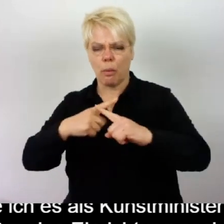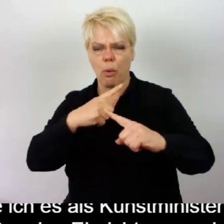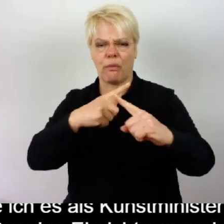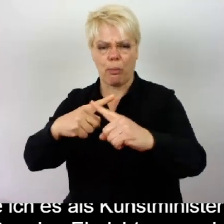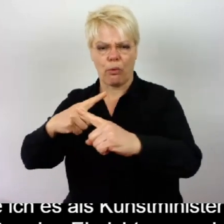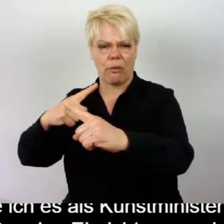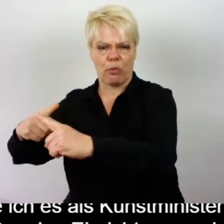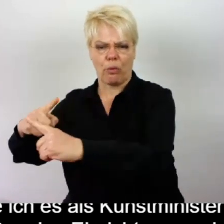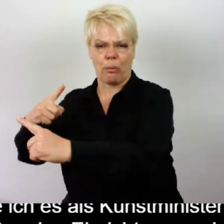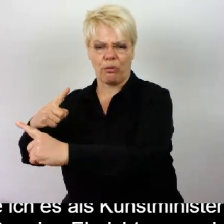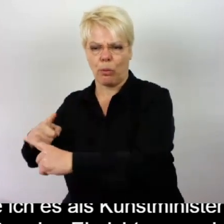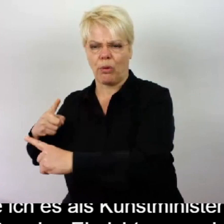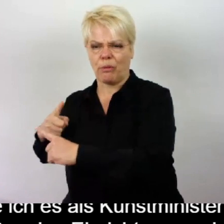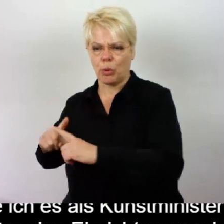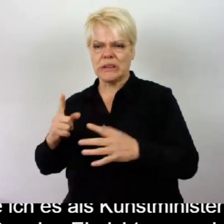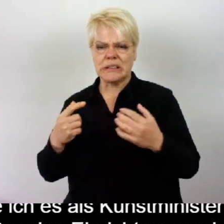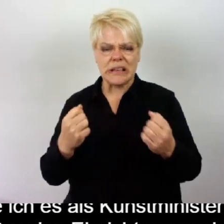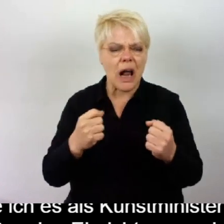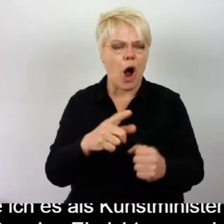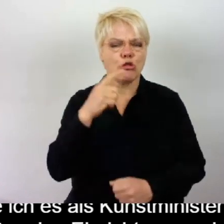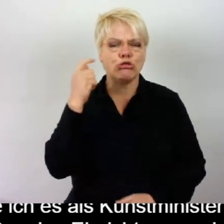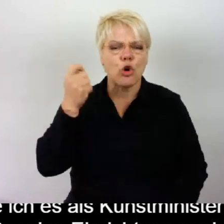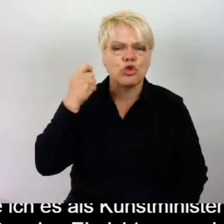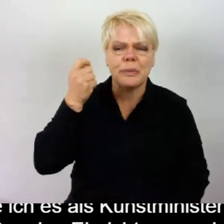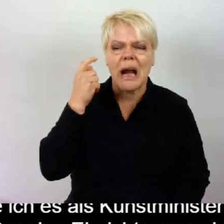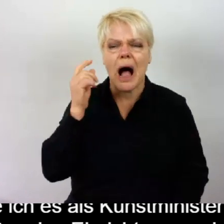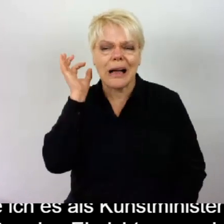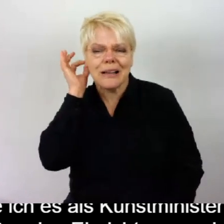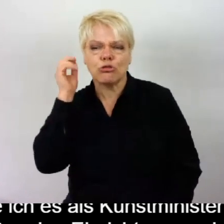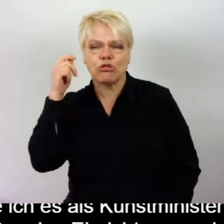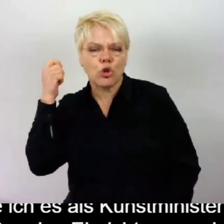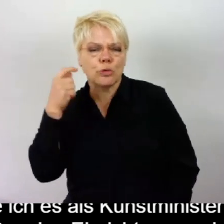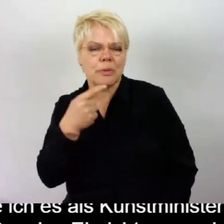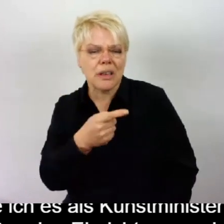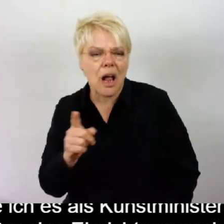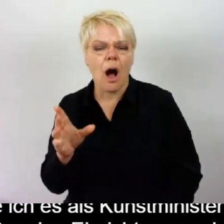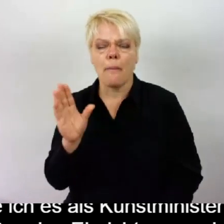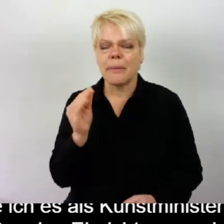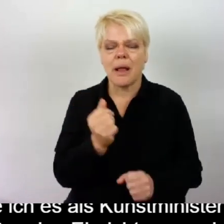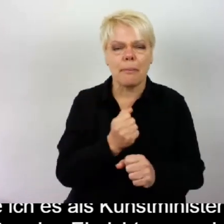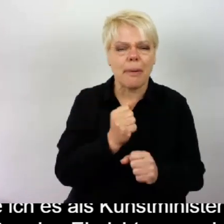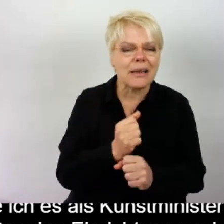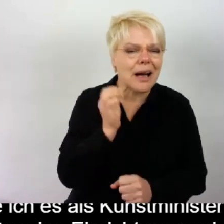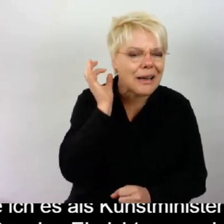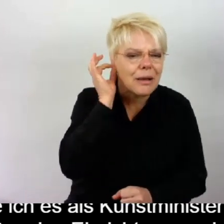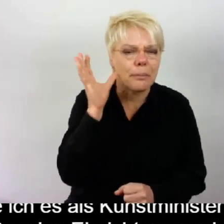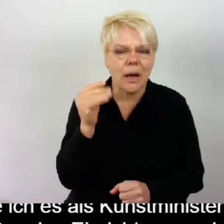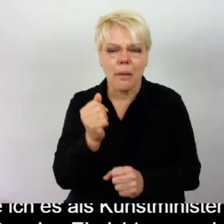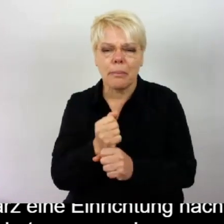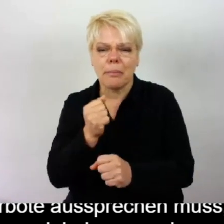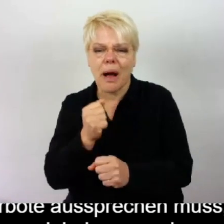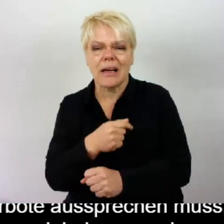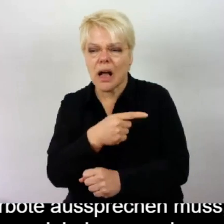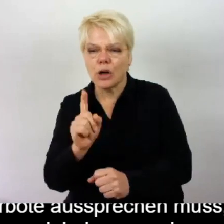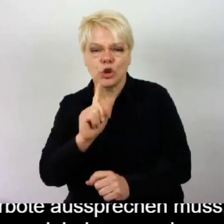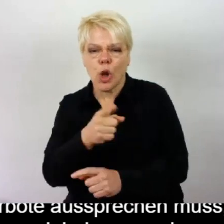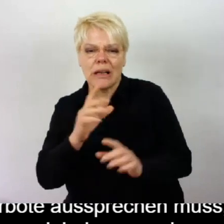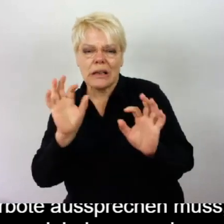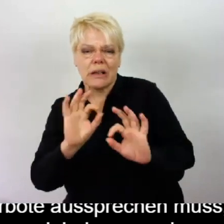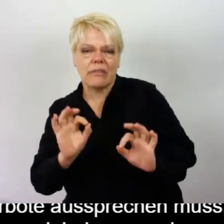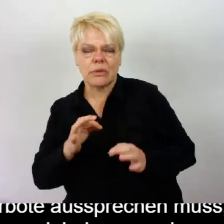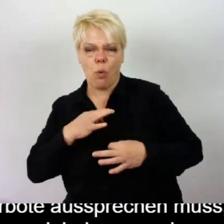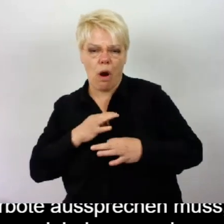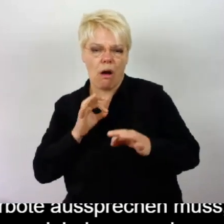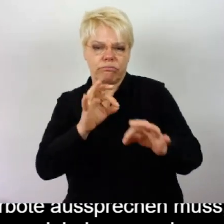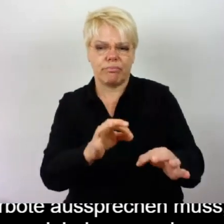die Schauspieler, die Musikerinnen, die Musiker, die Intendanten, mit denen ich gerade aus der bayerischen Theaterlandschaft um 9 noch eine eigene Videokonferenz hatte,